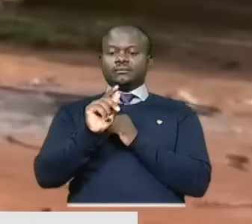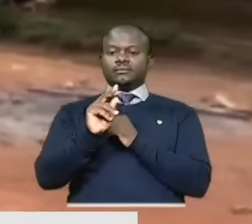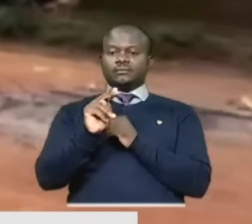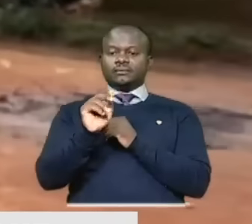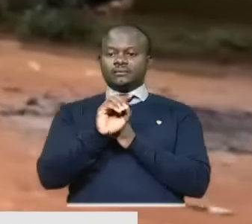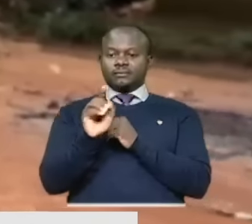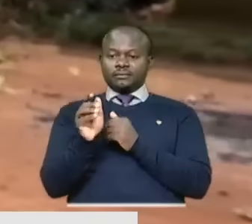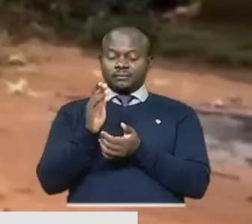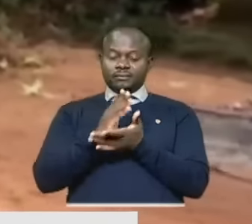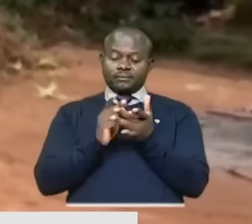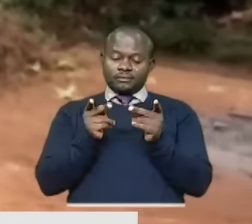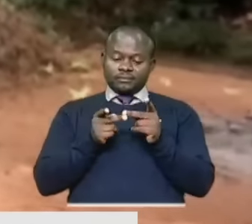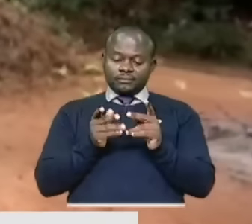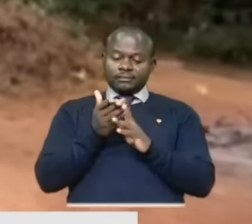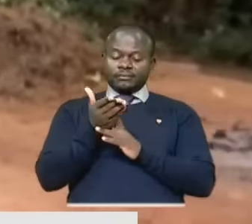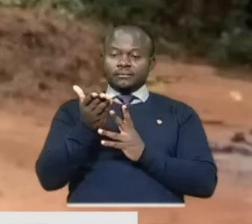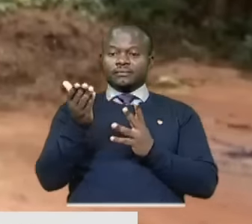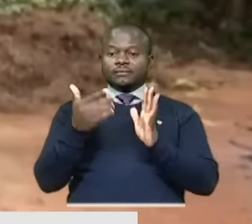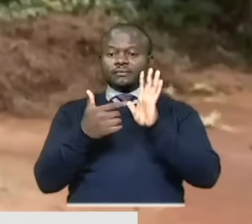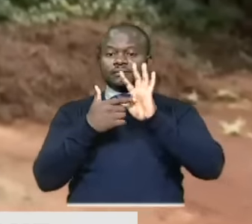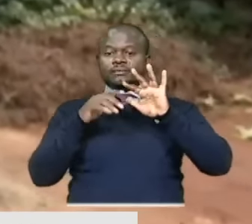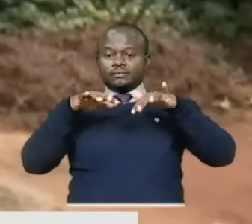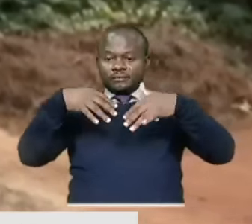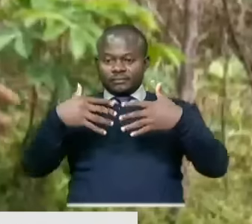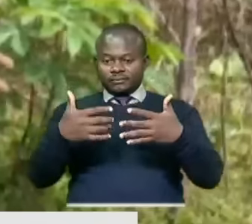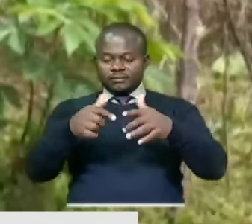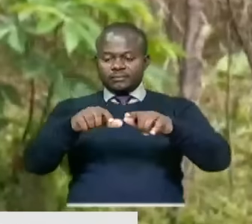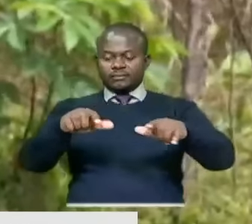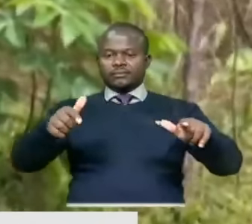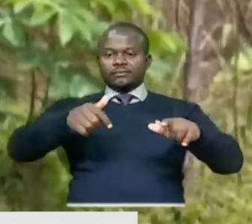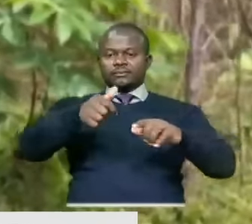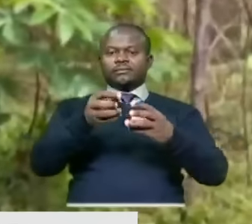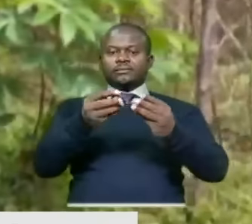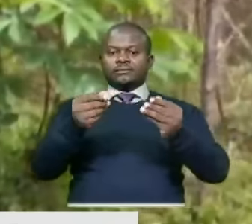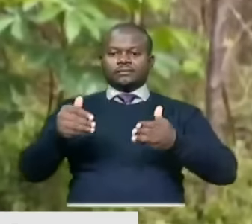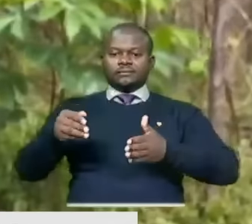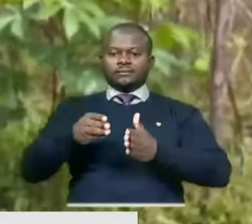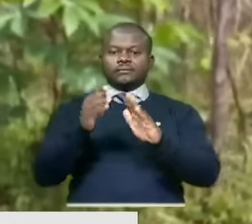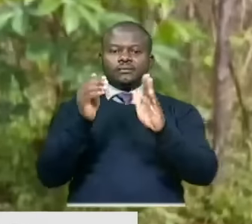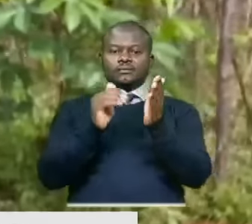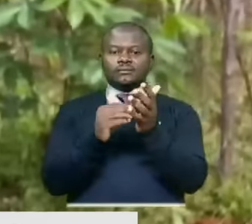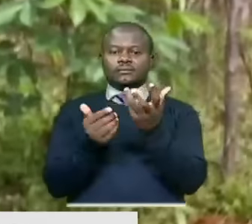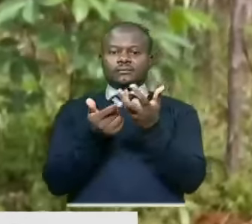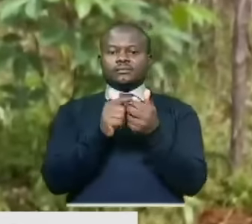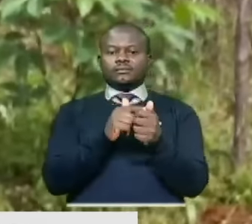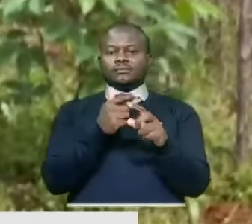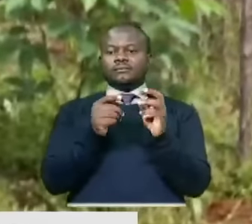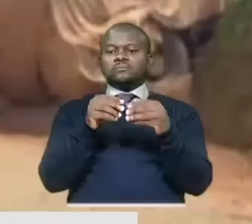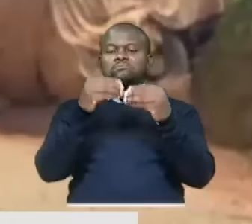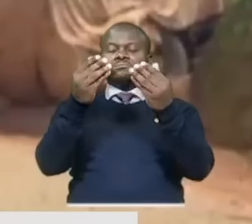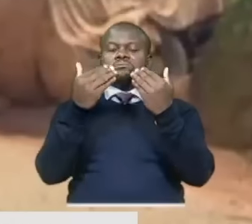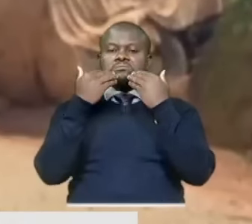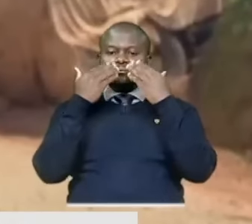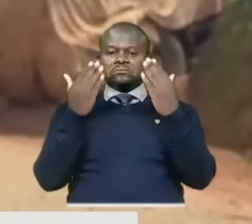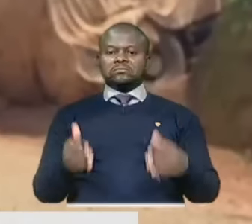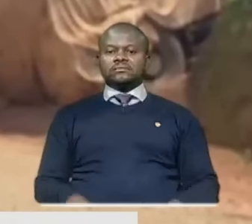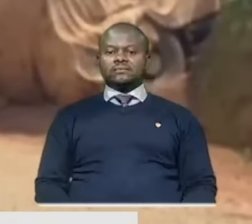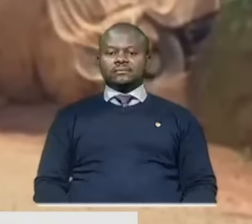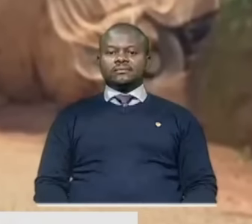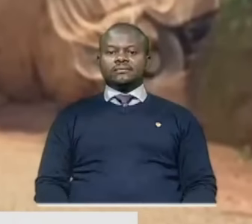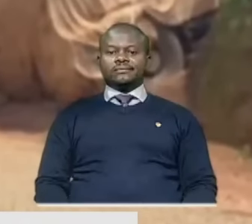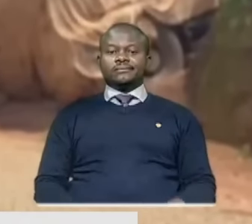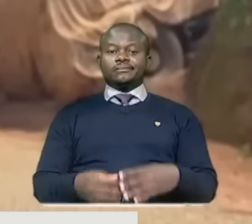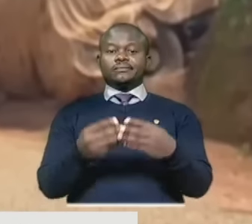hamwe muhunyura barerekana uko imirima yabo n'imyaka byangijwe n'uyu muhanda ndetse bakanabarirwa ingurane ariko ntibazihabwe banyoroneye